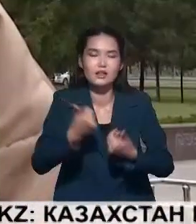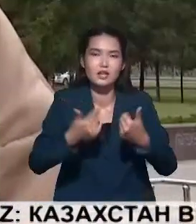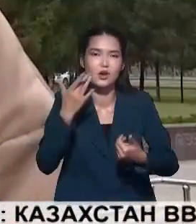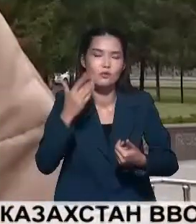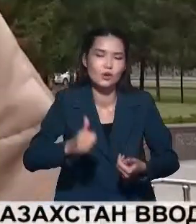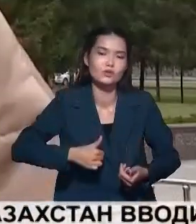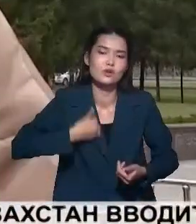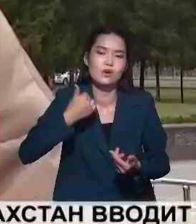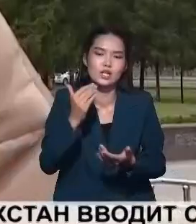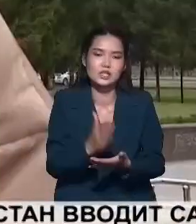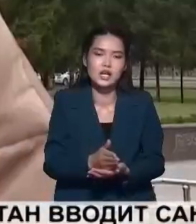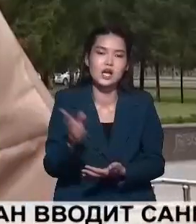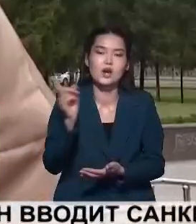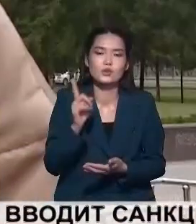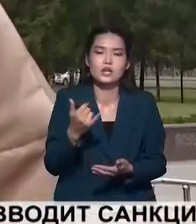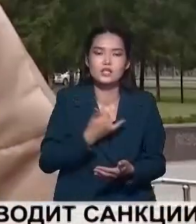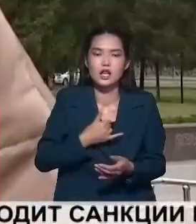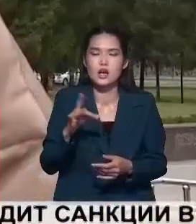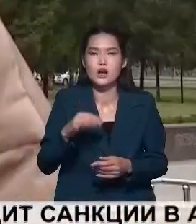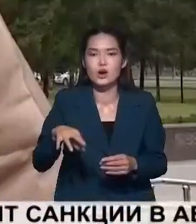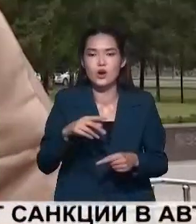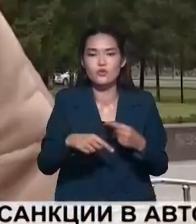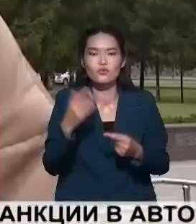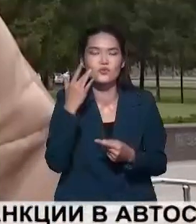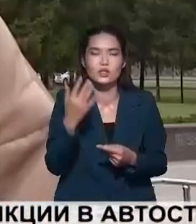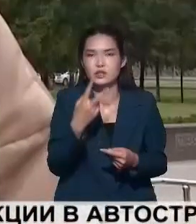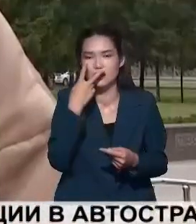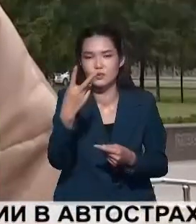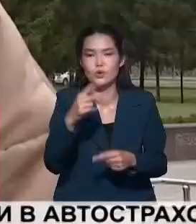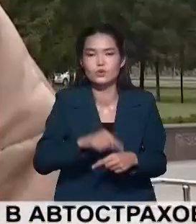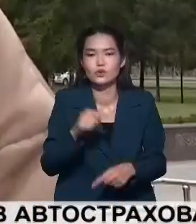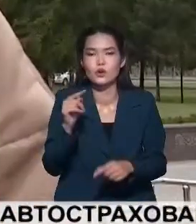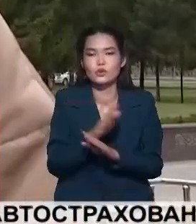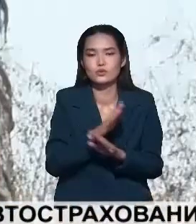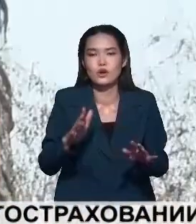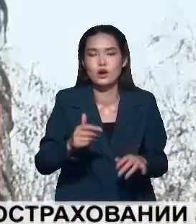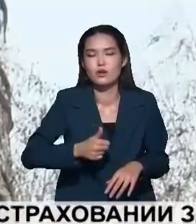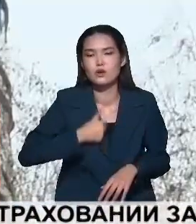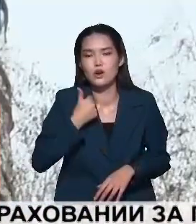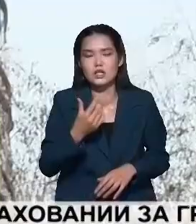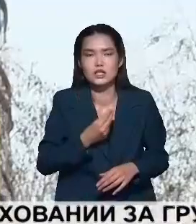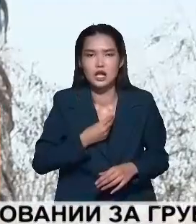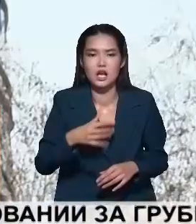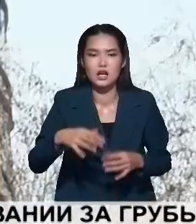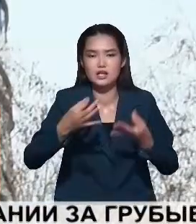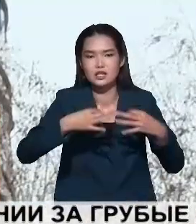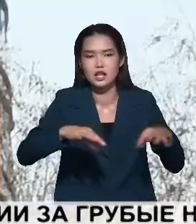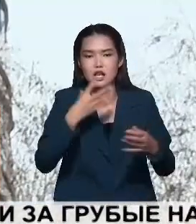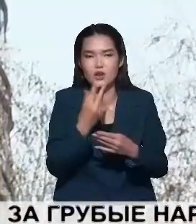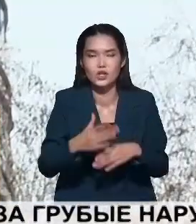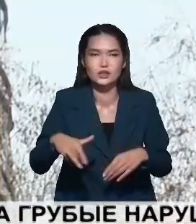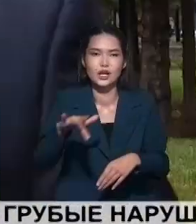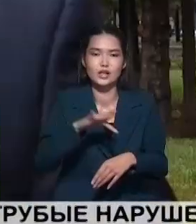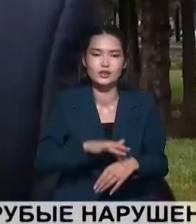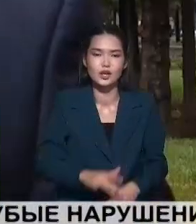и хочется, чтобы наш народ всегда смотрел на флаг и чувствовал только гордость за нашу независимость, за нашу страну.